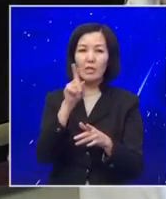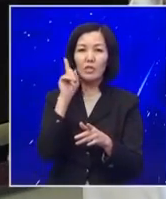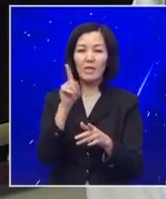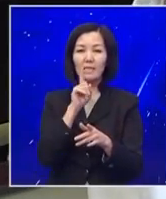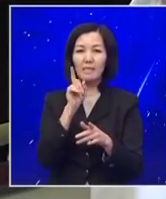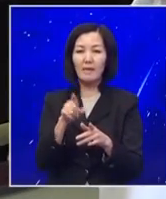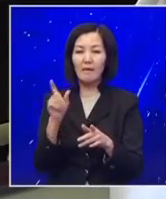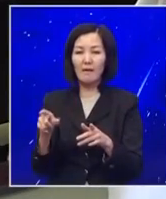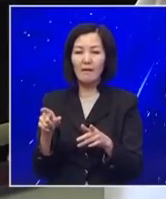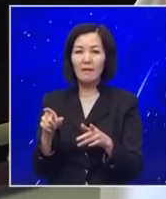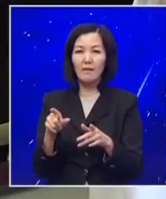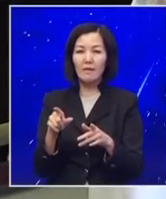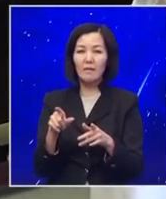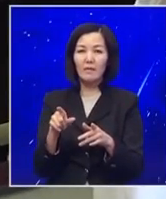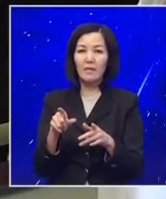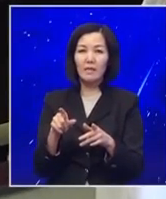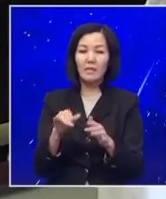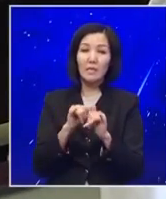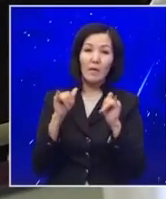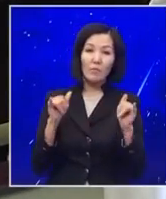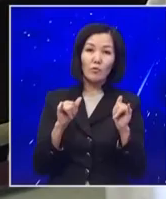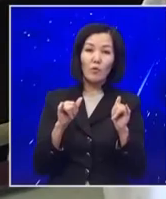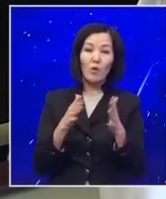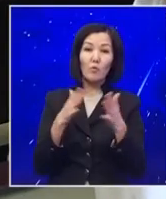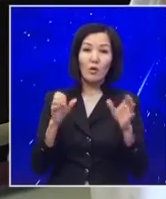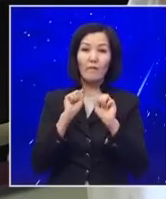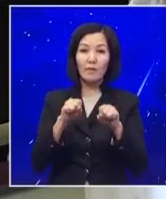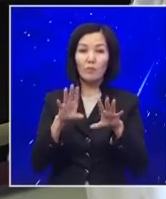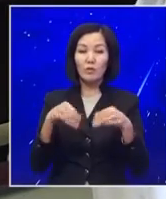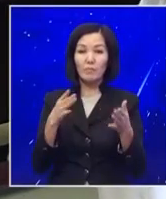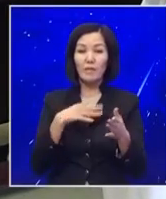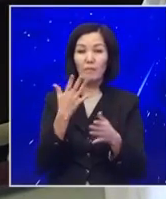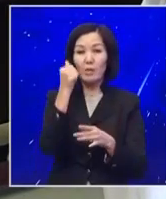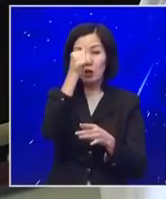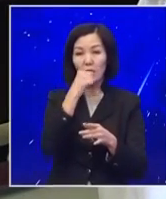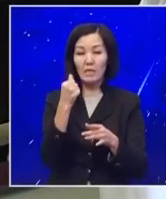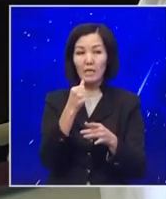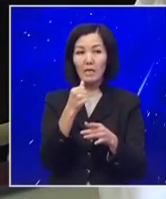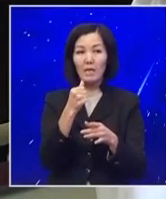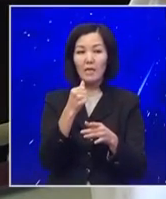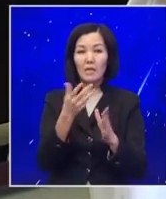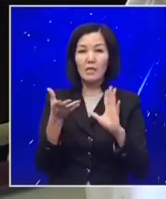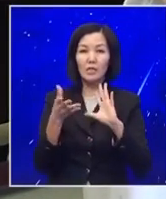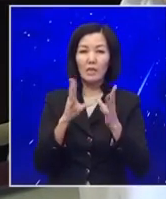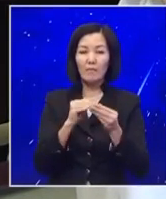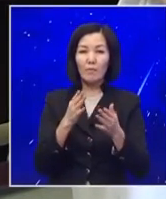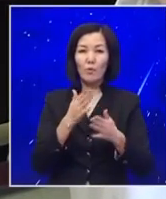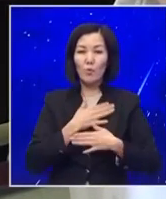мамандарға өзін жан-жақты көрсетуге үлкен мүмкіндіктер береді. Мысалыға мен осы 5 жылдың ішінде жалпы өзім